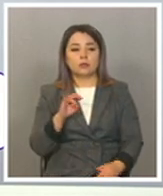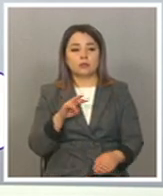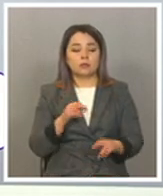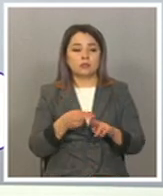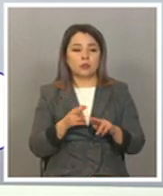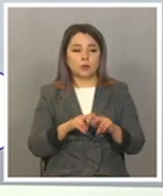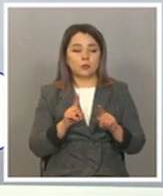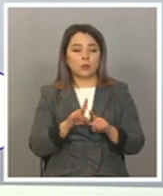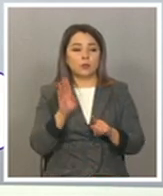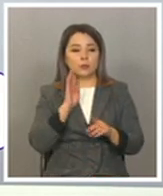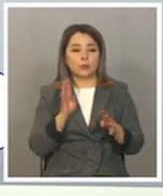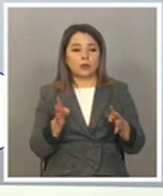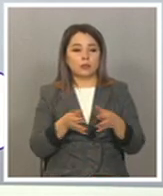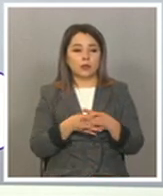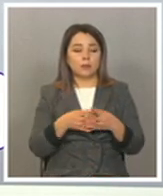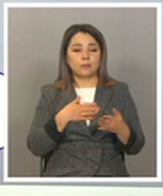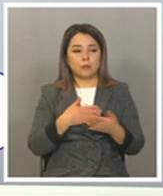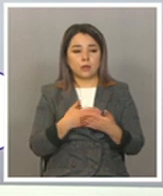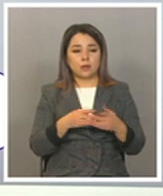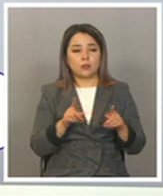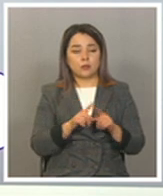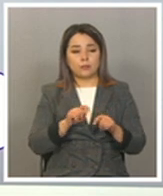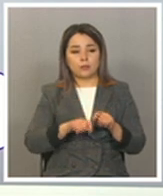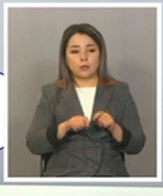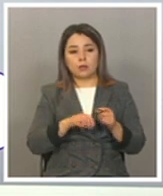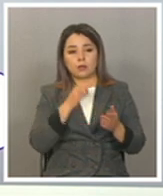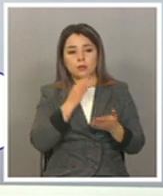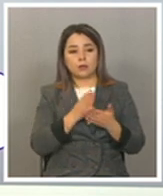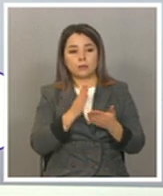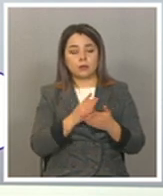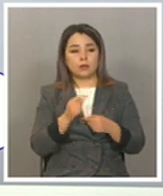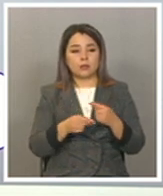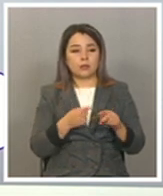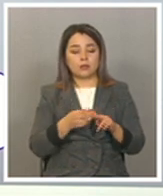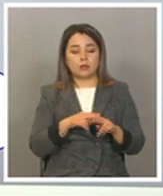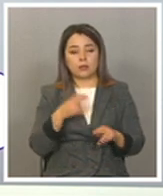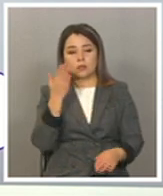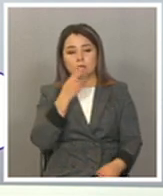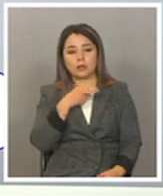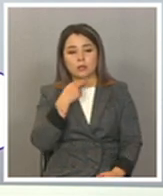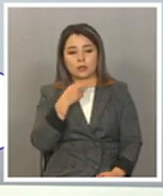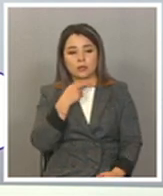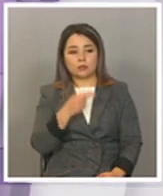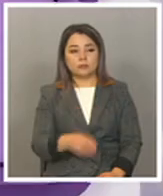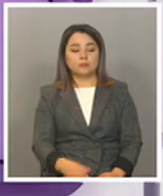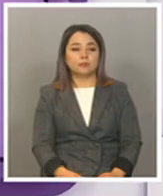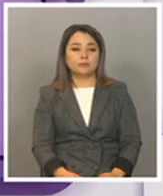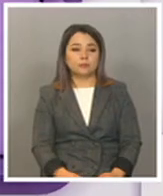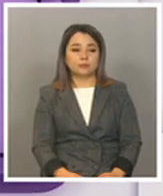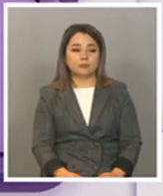сумен әрекеттесуінің белсенділігін салыстыру мақсатында келесі бейне материалға назар аударып көрейік.